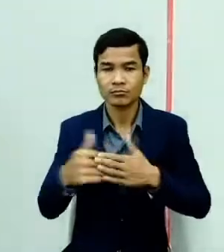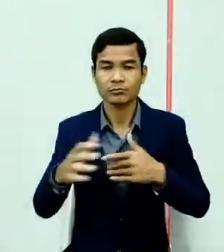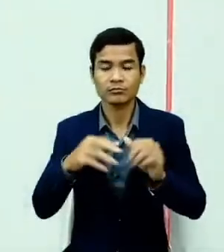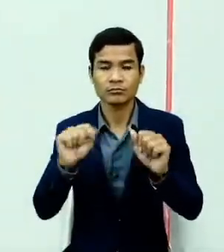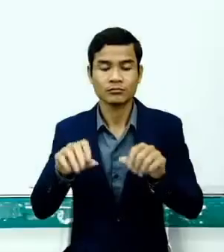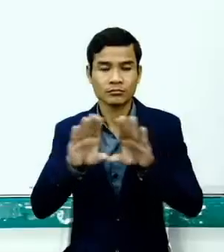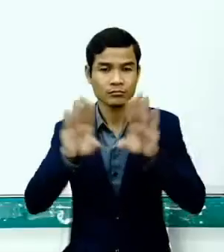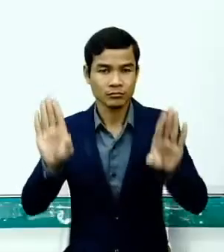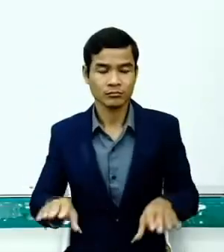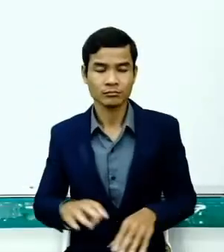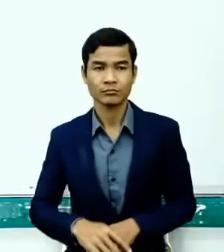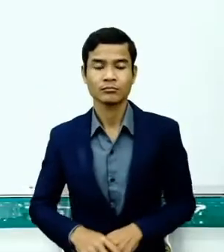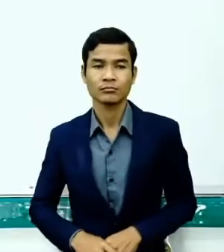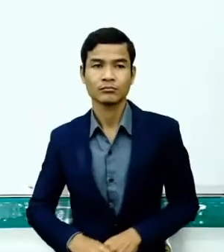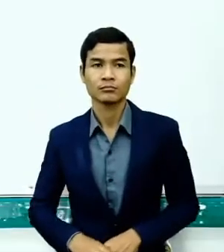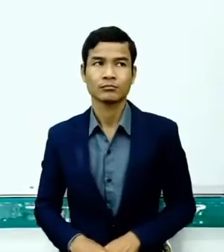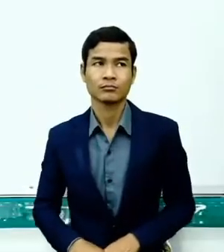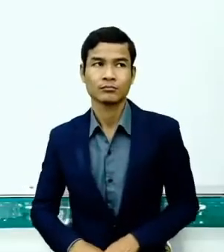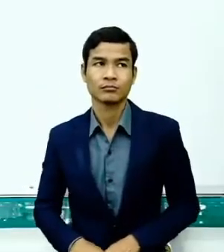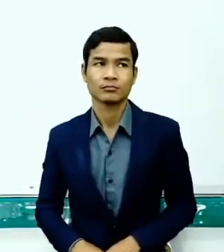ចគ្នា